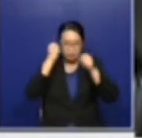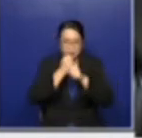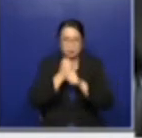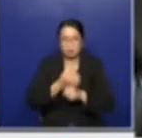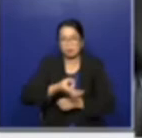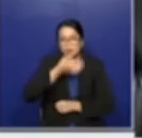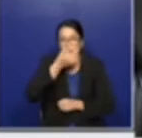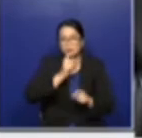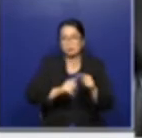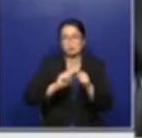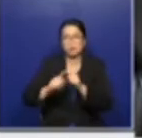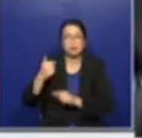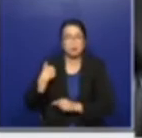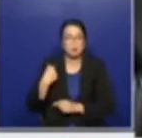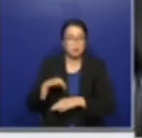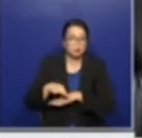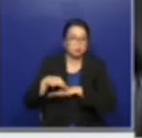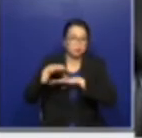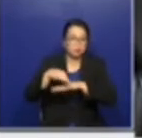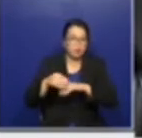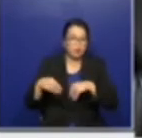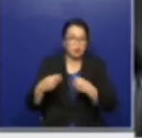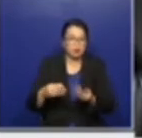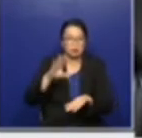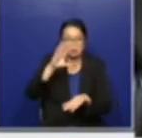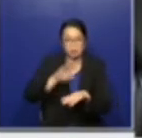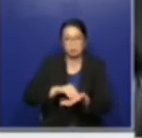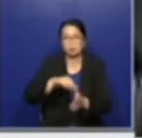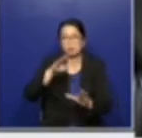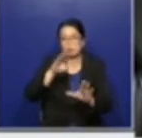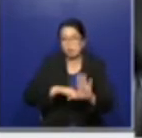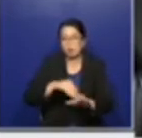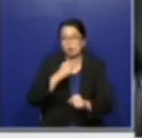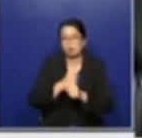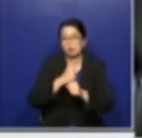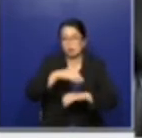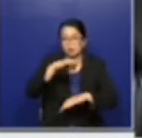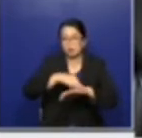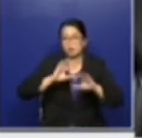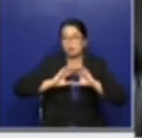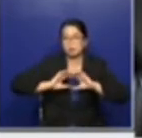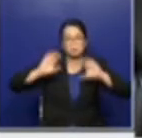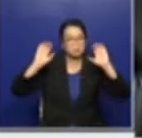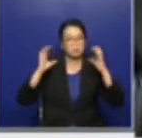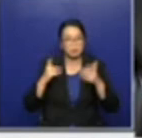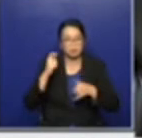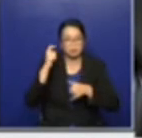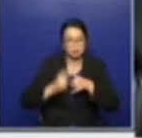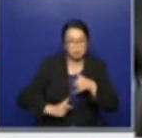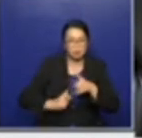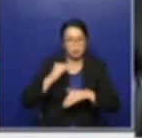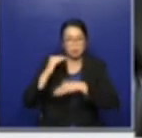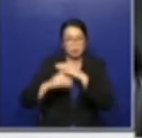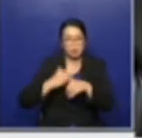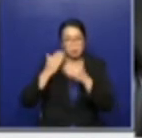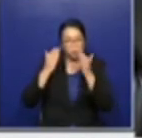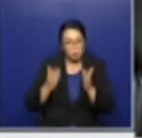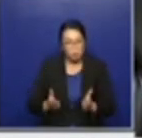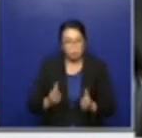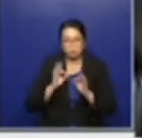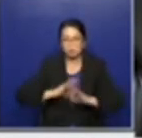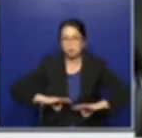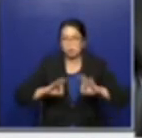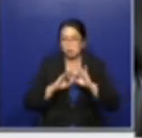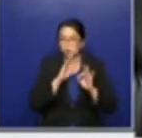าอาชีพที่บอกว่าจะบรรจุไอ้เขาก็ยังไม่ได้บรรจุสิ่งต่างๆเหล่านี้ทรัพยากรมนุษย์ทรัพยากรบุคคลนั้นเมื่อ